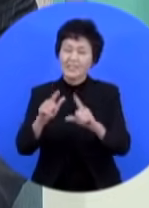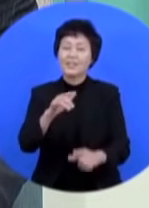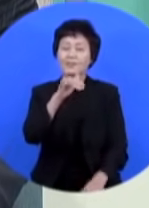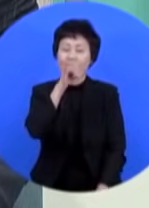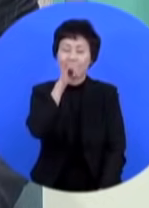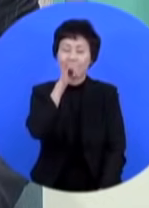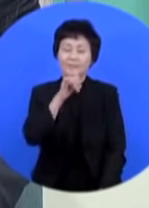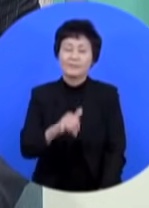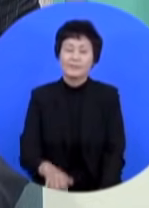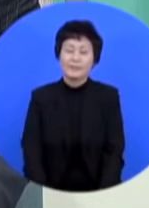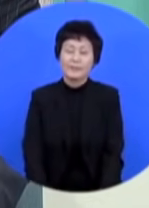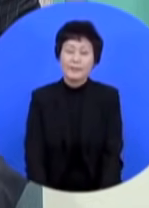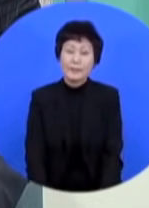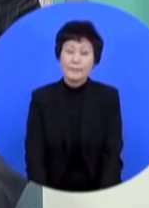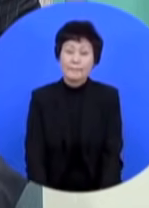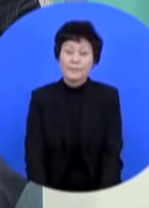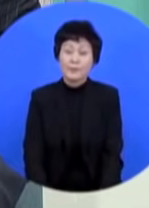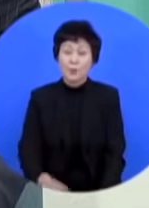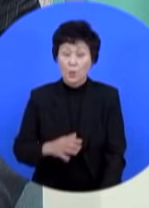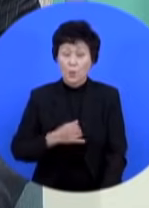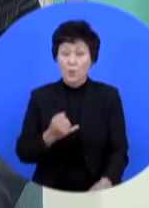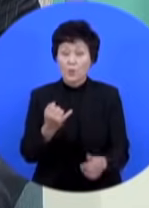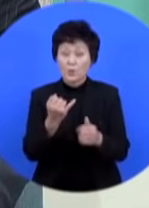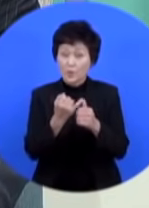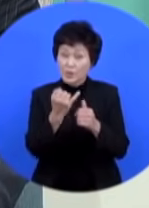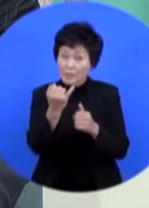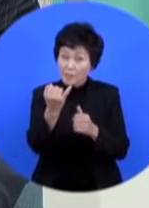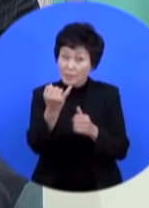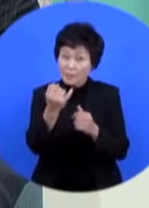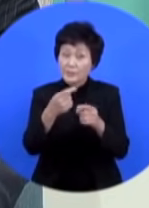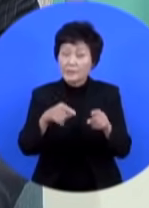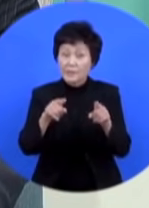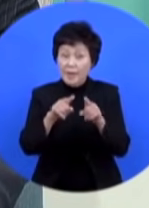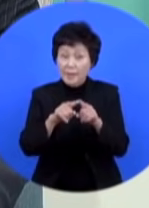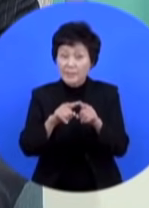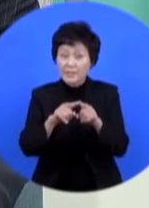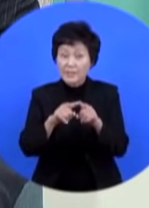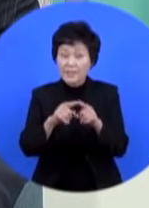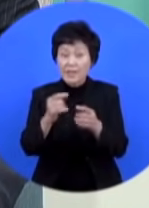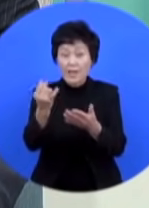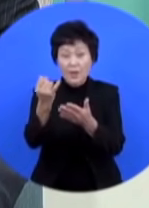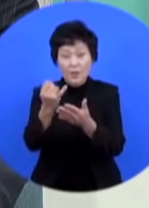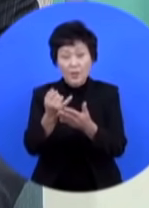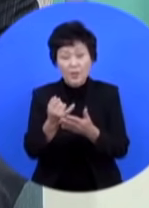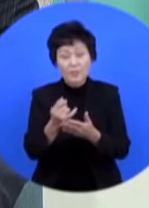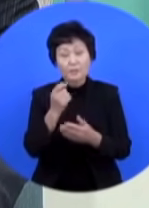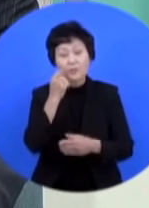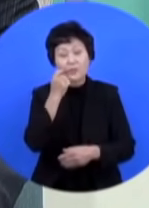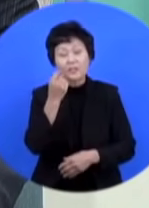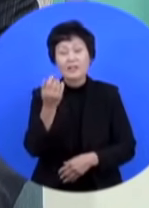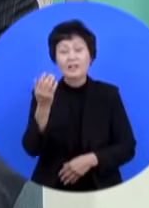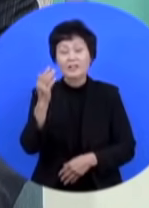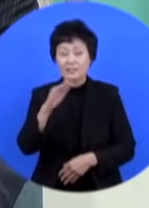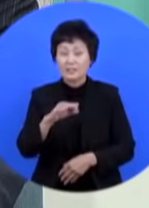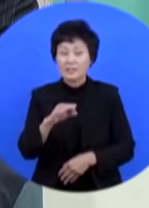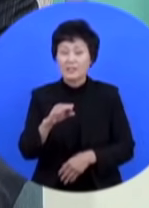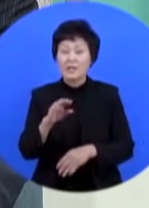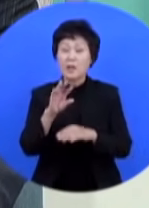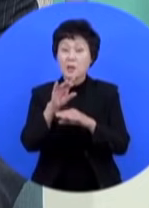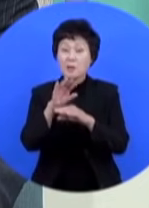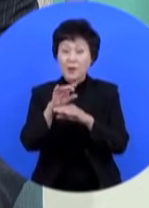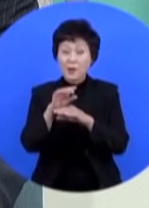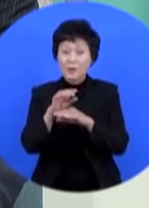그렇습니다. 그러면은 오늘 사모님께서 같이 오지 않으셨는데 뭐 사모님께서 극구 방송하시는 걸